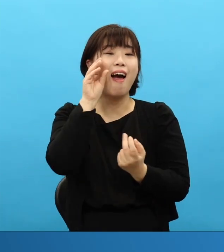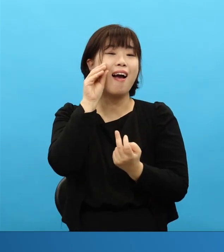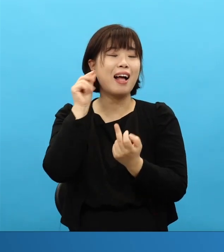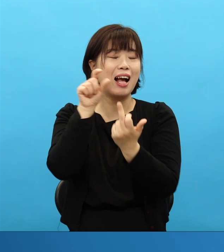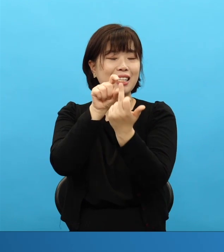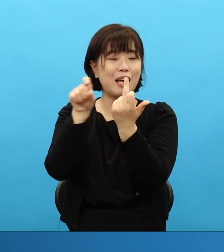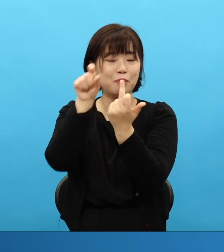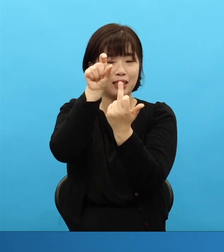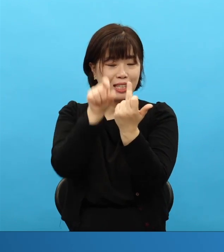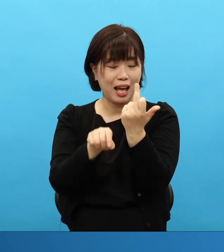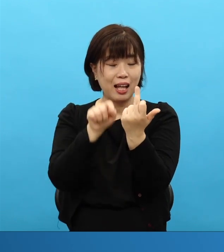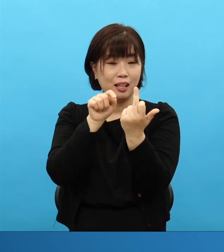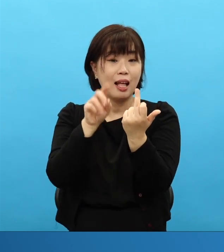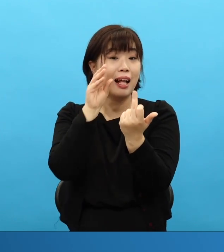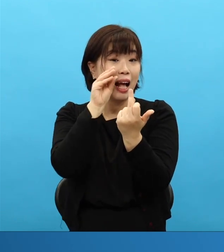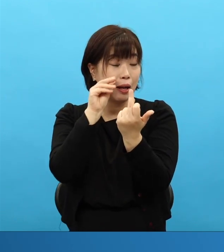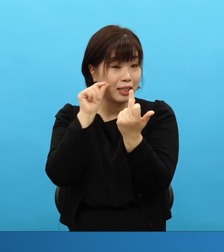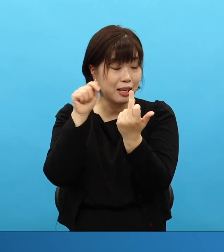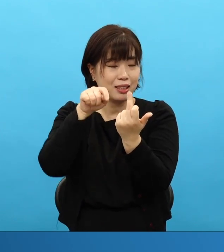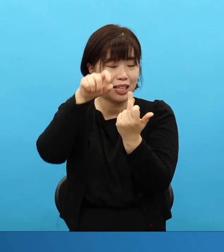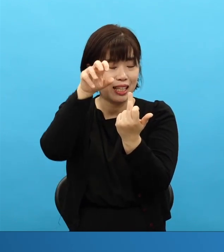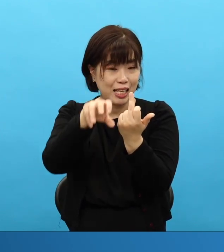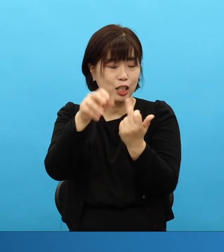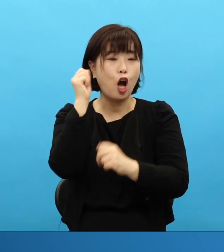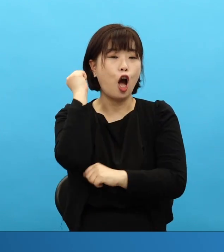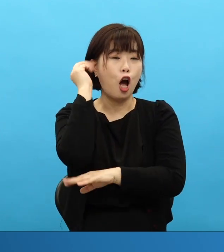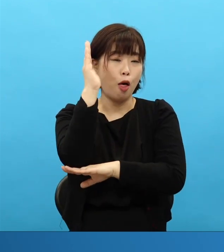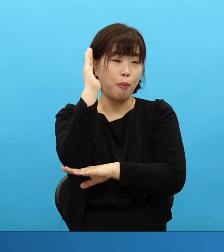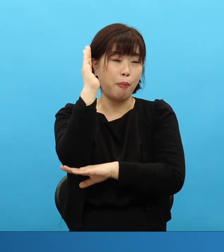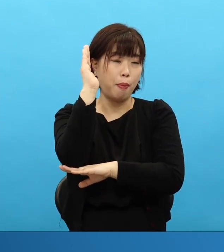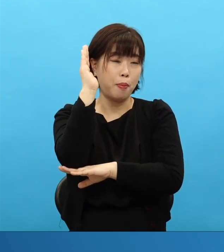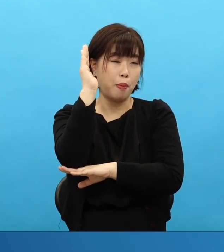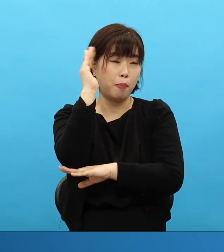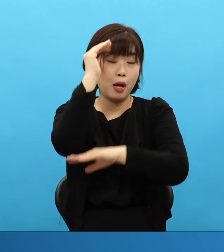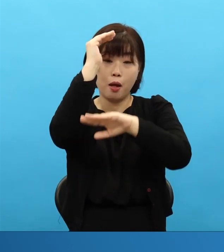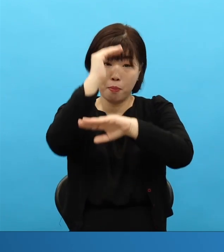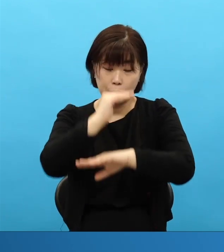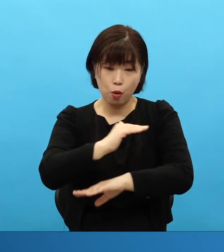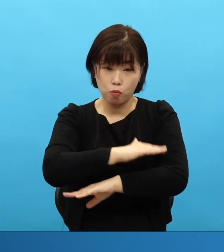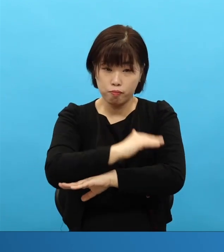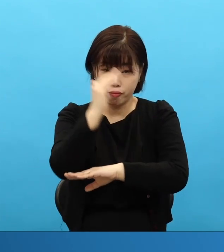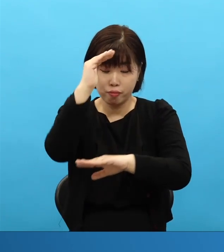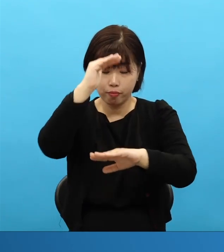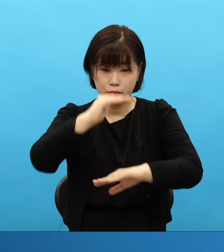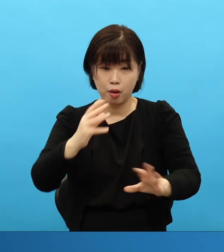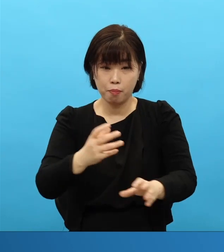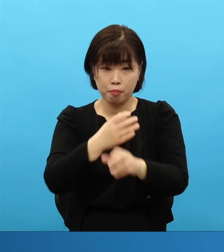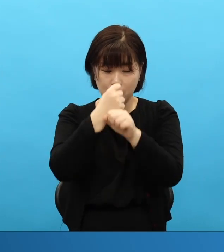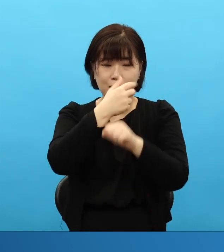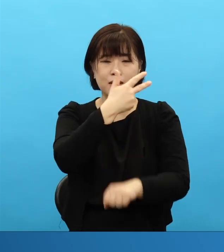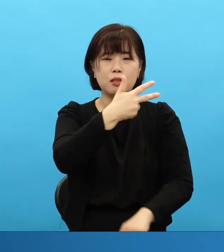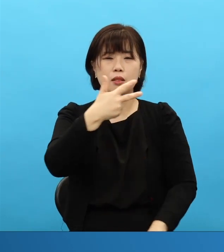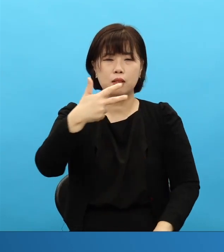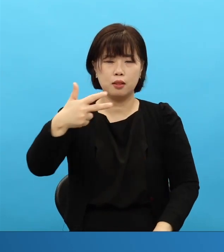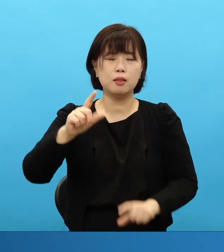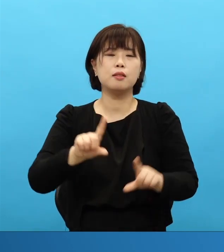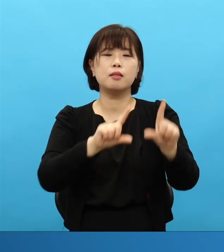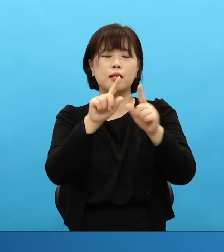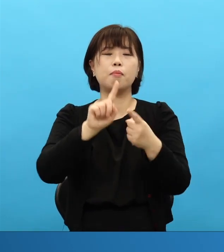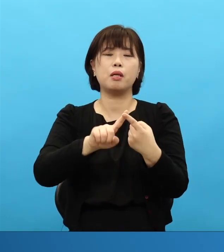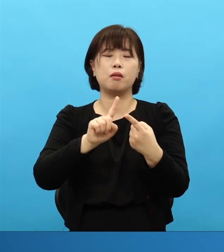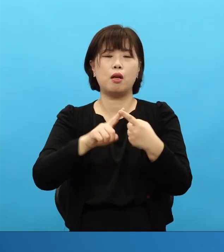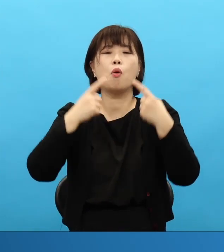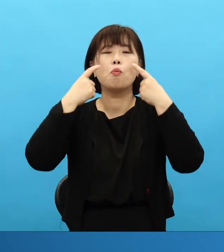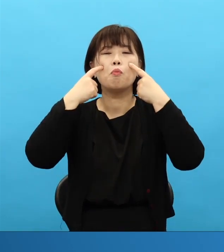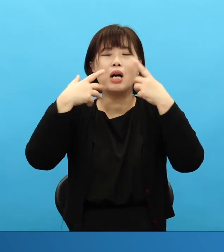망대 언약 여정의 삶을 사는 확실한 걸 붙잡은 겁니다. 是握住了基督在橄榄山所